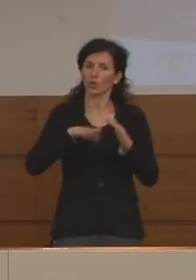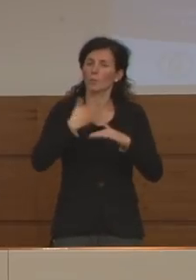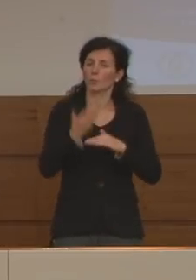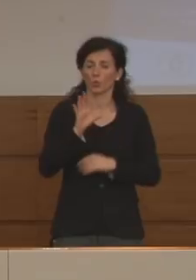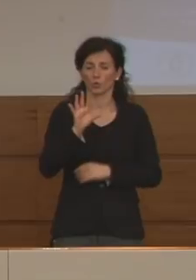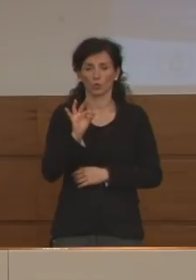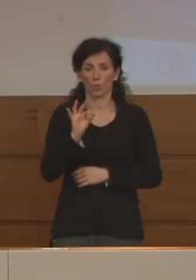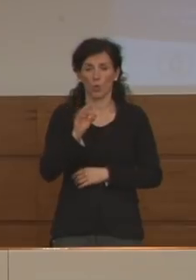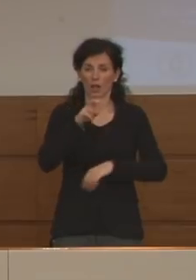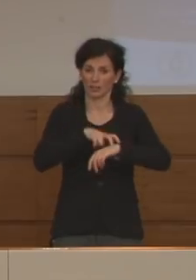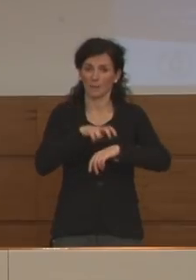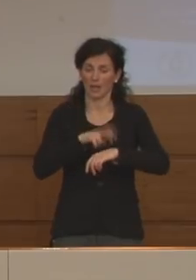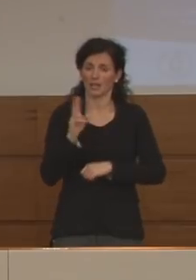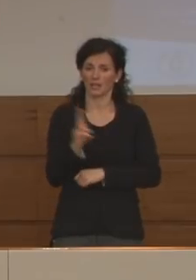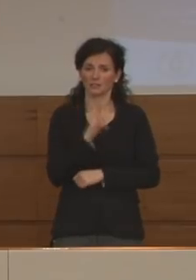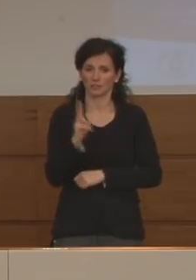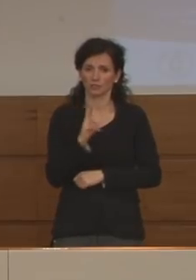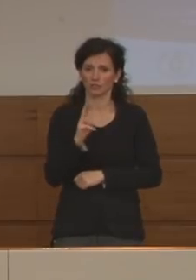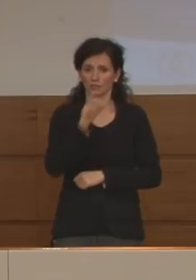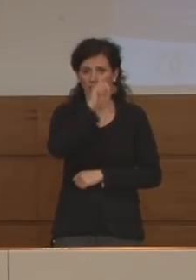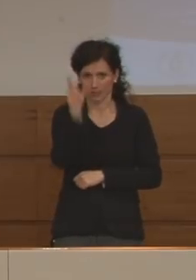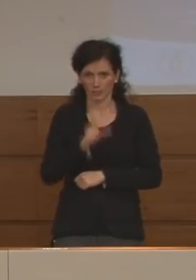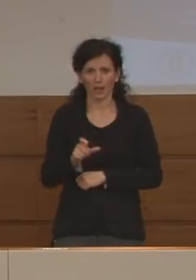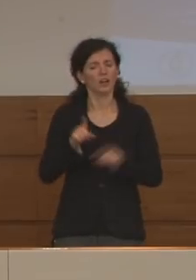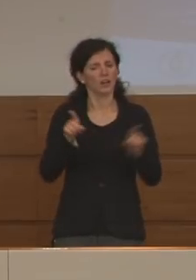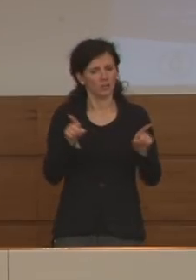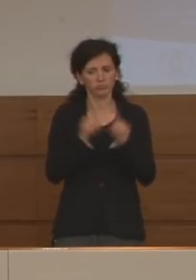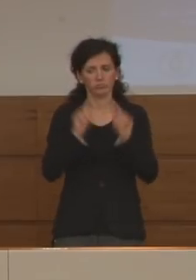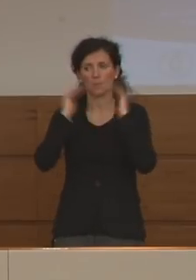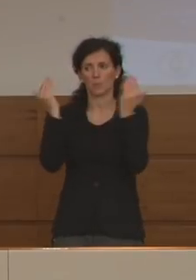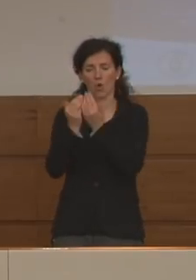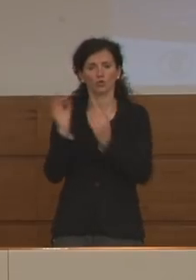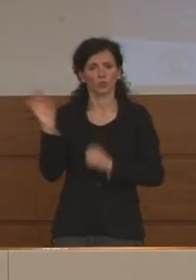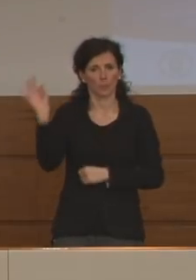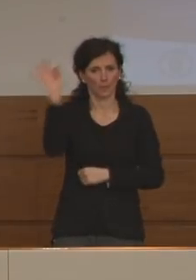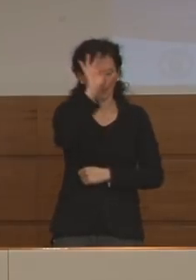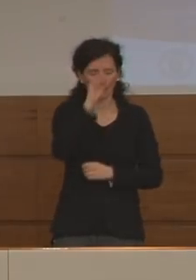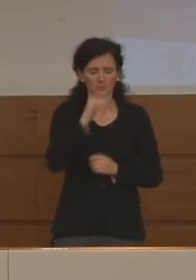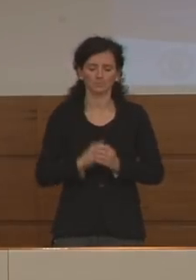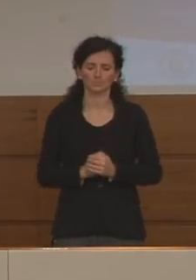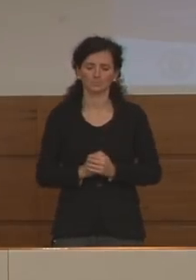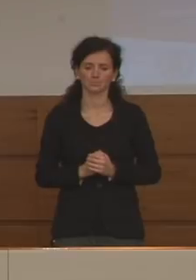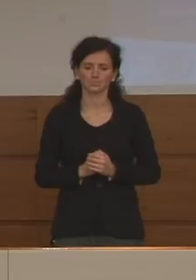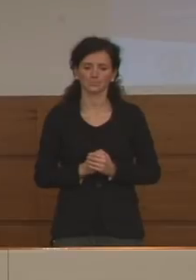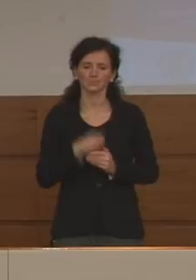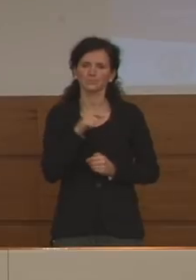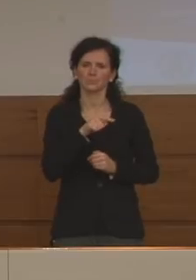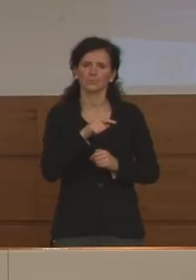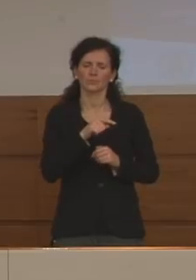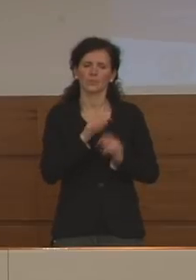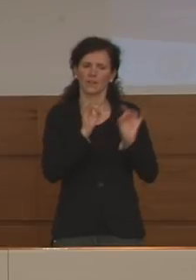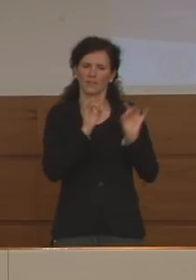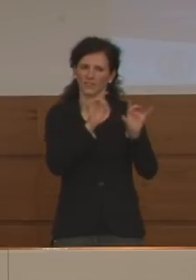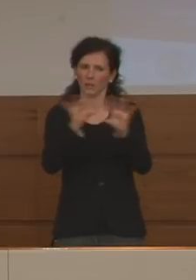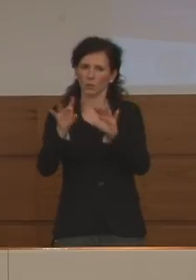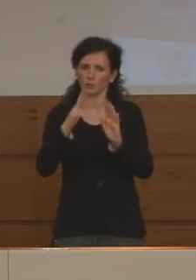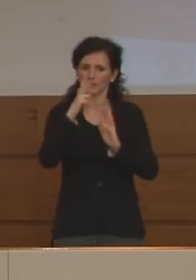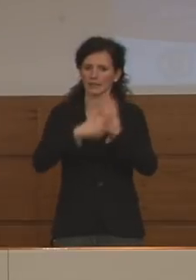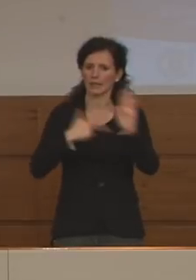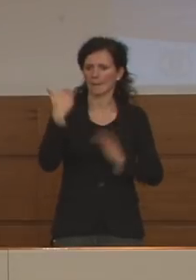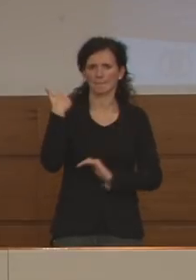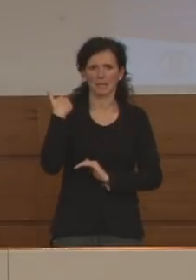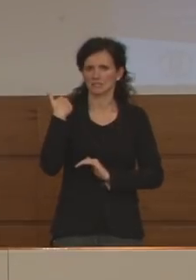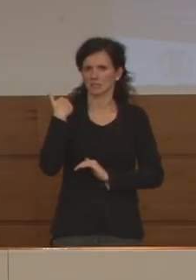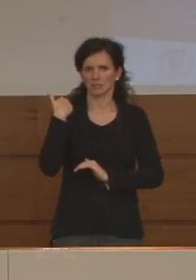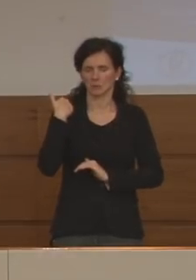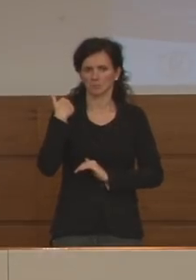in italia e tanti altri in altre parti del mondo ricordo che questo virus era sconosciuto tre mesi fa